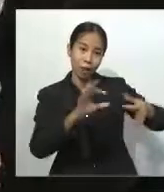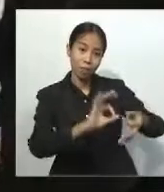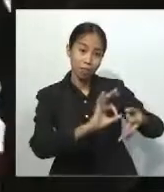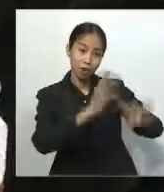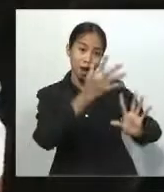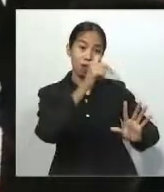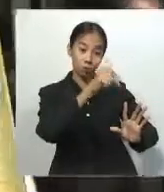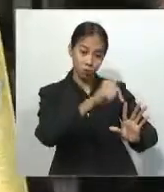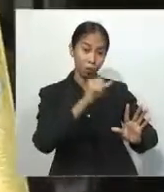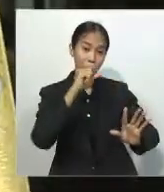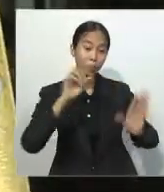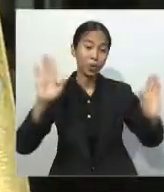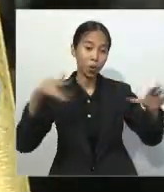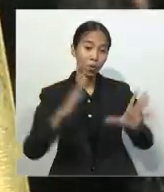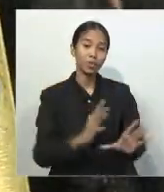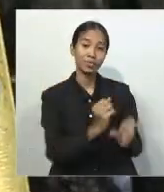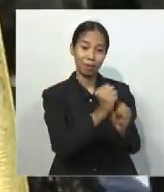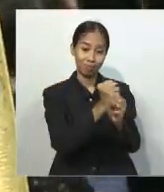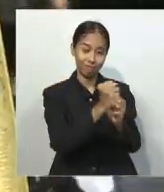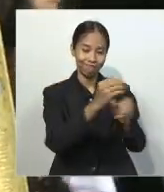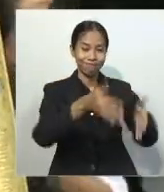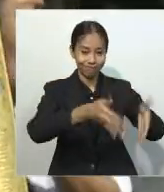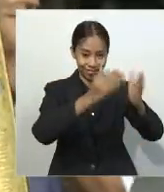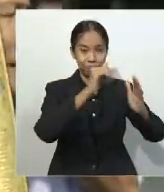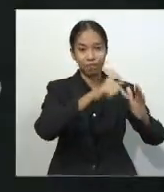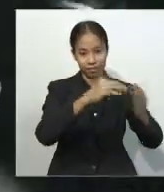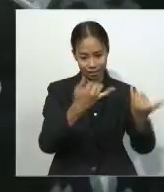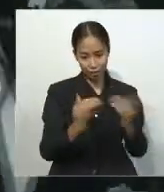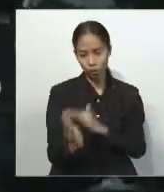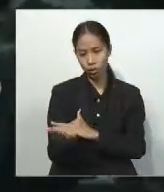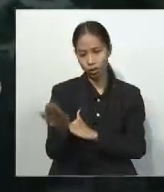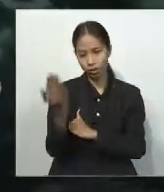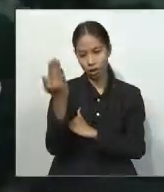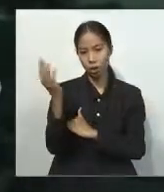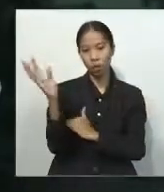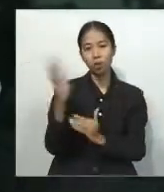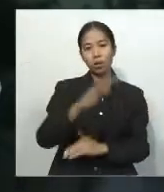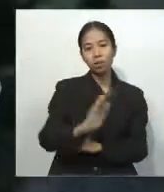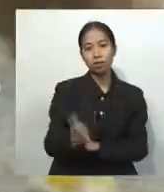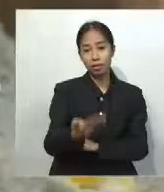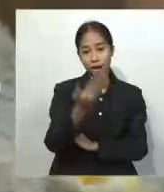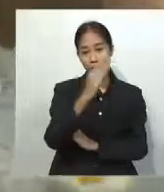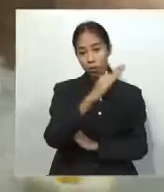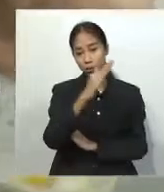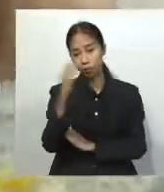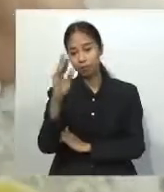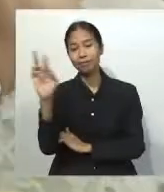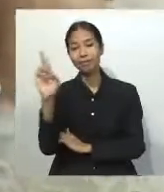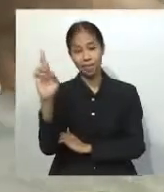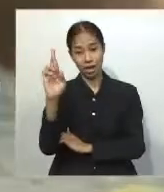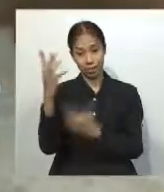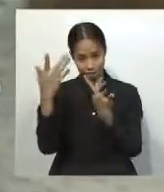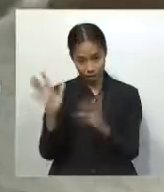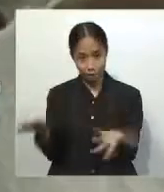แวงพระอารามหลวงเกาะกลางน้ำณที่แห่งนี้ได้นะคะตั้งแต่เช้าจนถึงเวลา 12:00 นค่ะหลังจากนั้นก็จะปิดเพื่อ